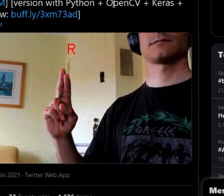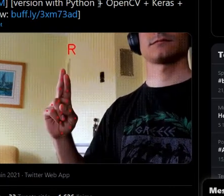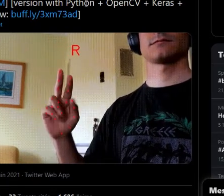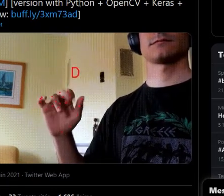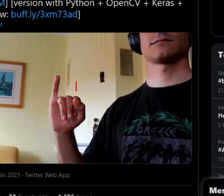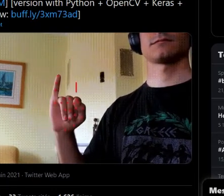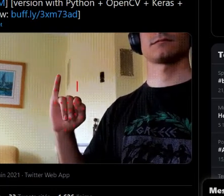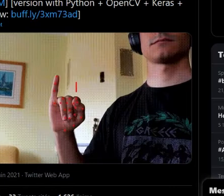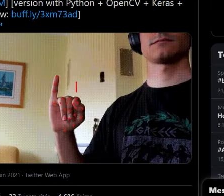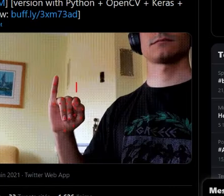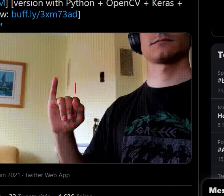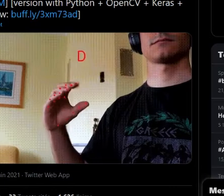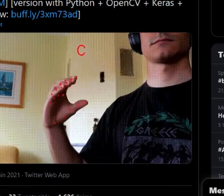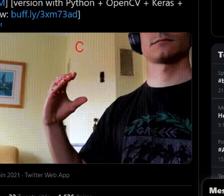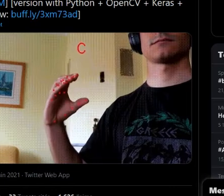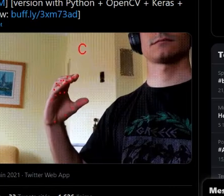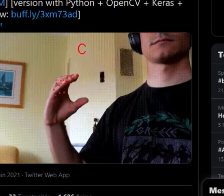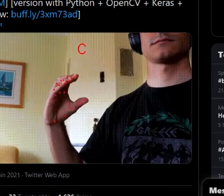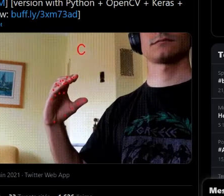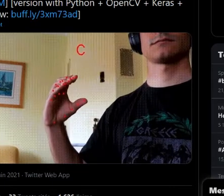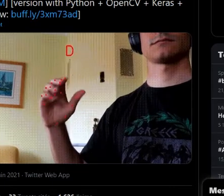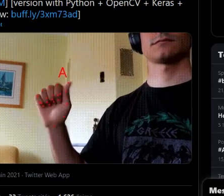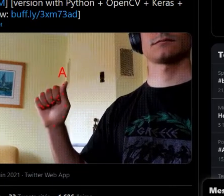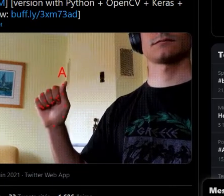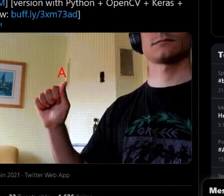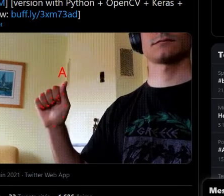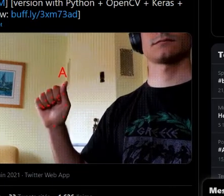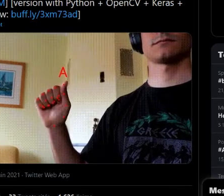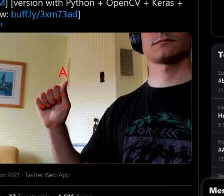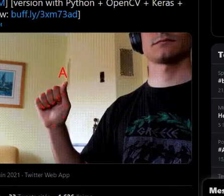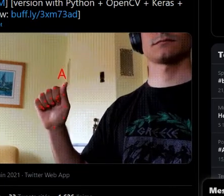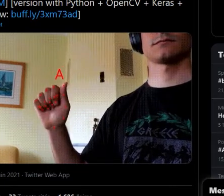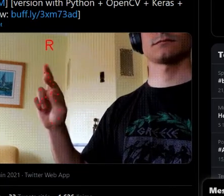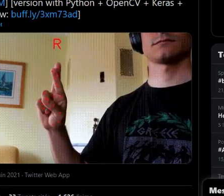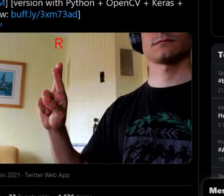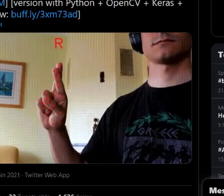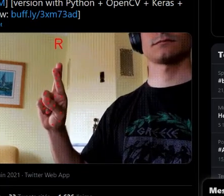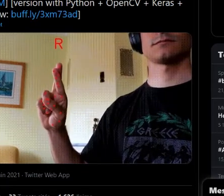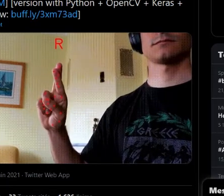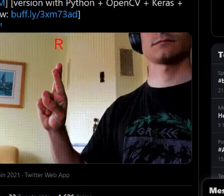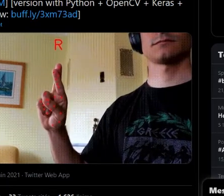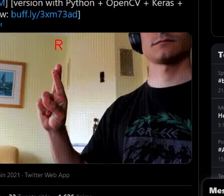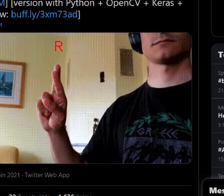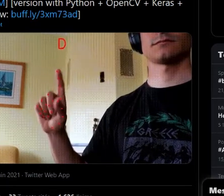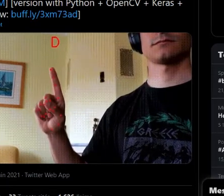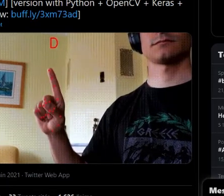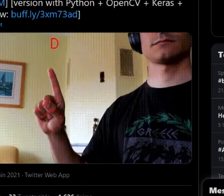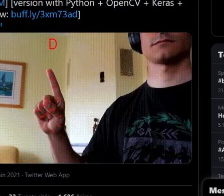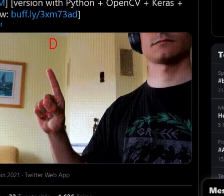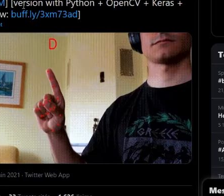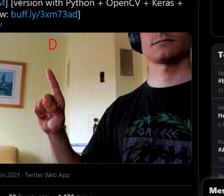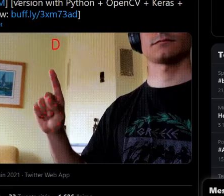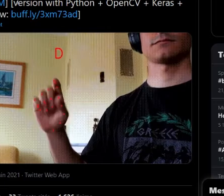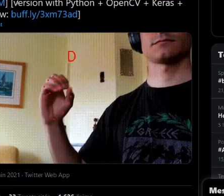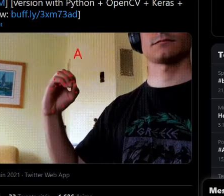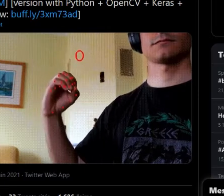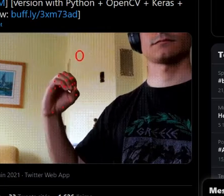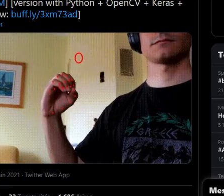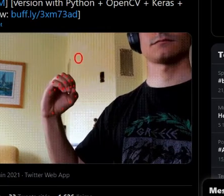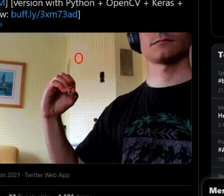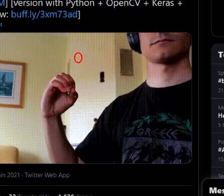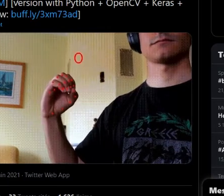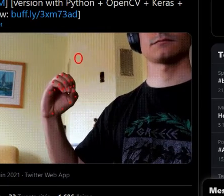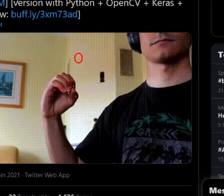TensorFlow. Alors, en gros, c'est un logiciel qui permet de reconnaître automatiquement. Alors, eux, ils disent la langue des